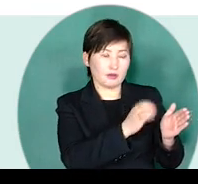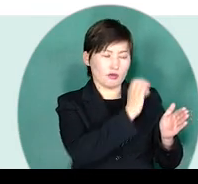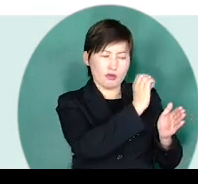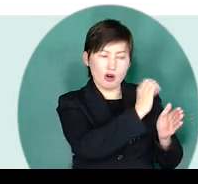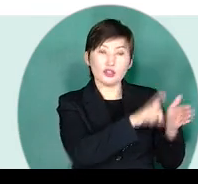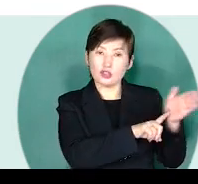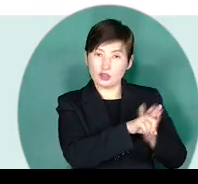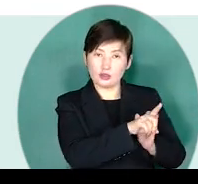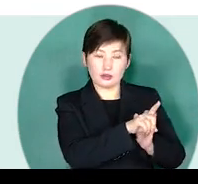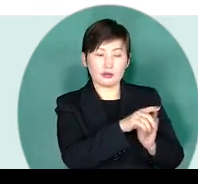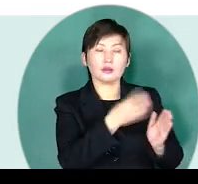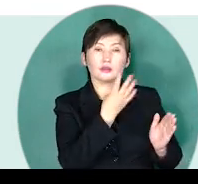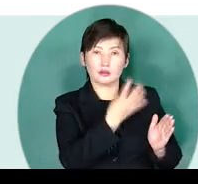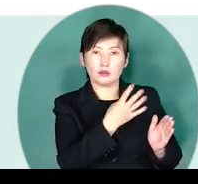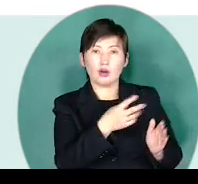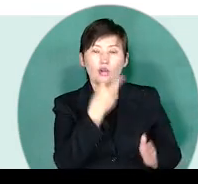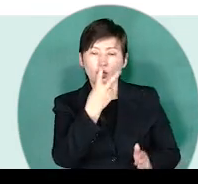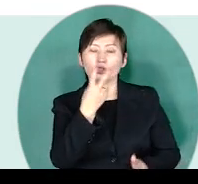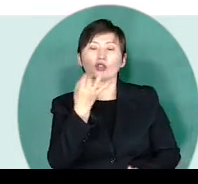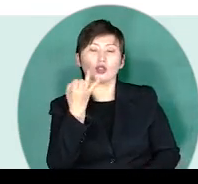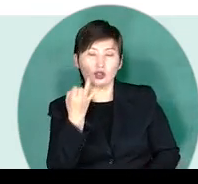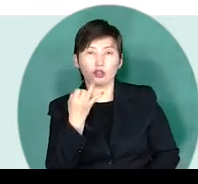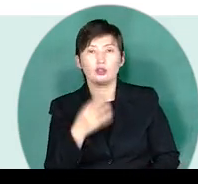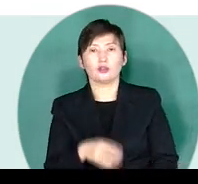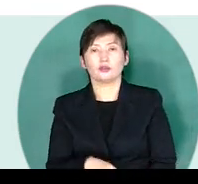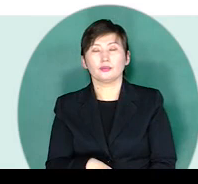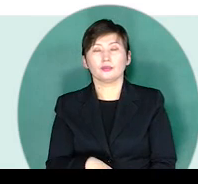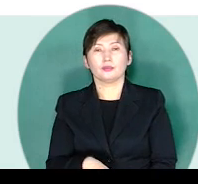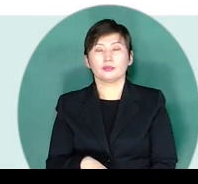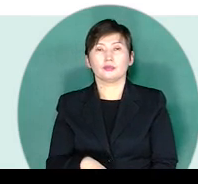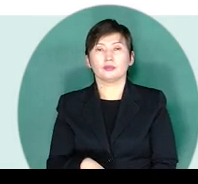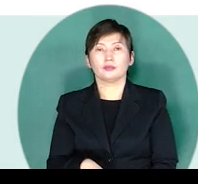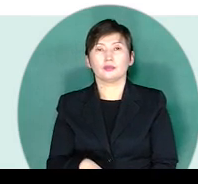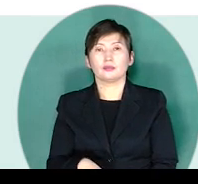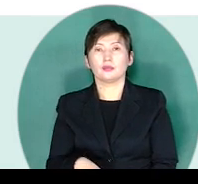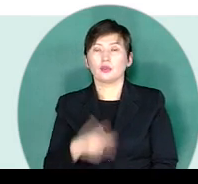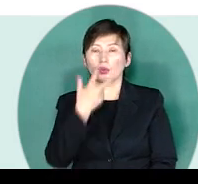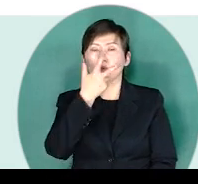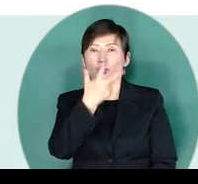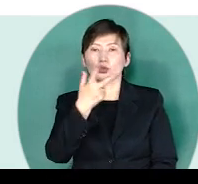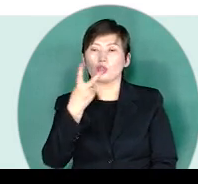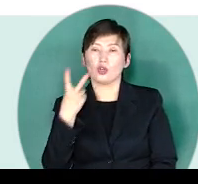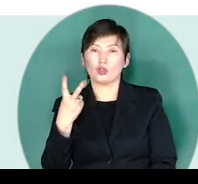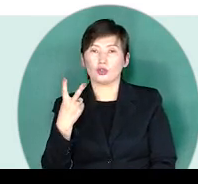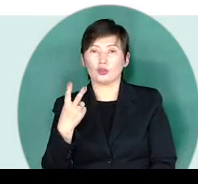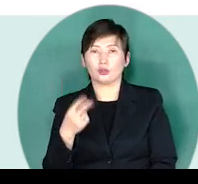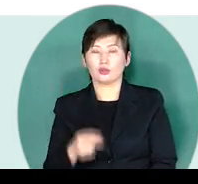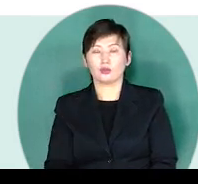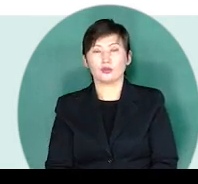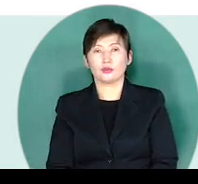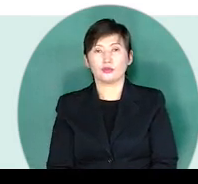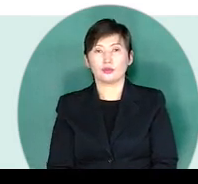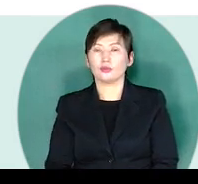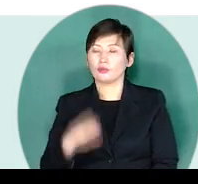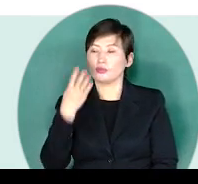гэдэг маань 16 нэгж, 27 гэдэг маань 2.7 нэгж байх нь. За 32-ыг нэгж тэмдэглэсэн